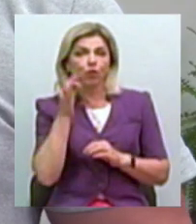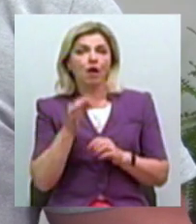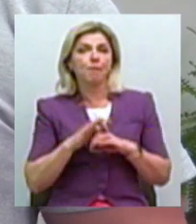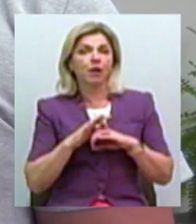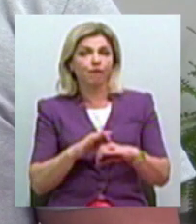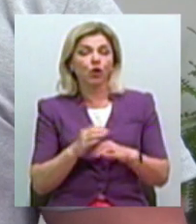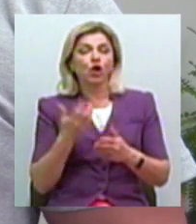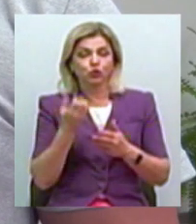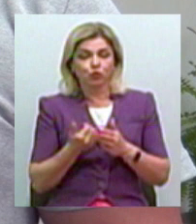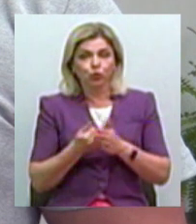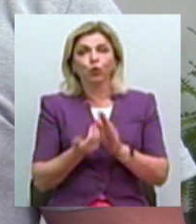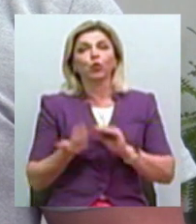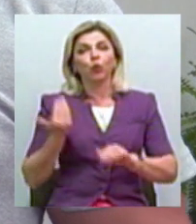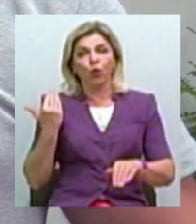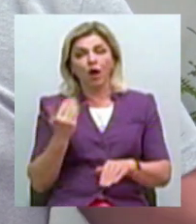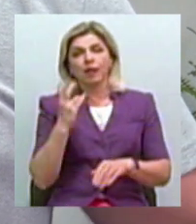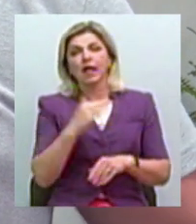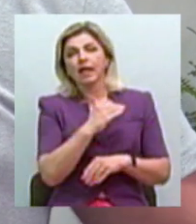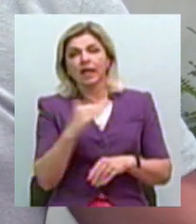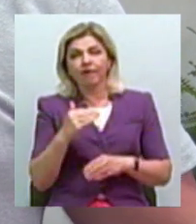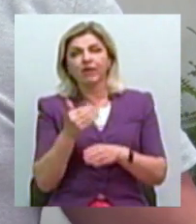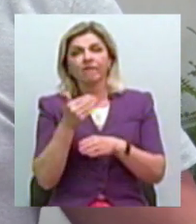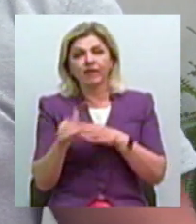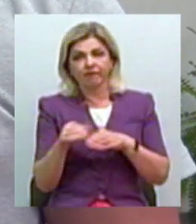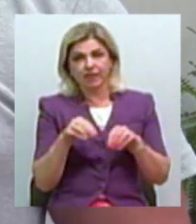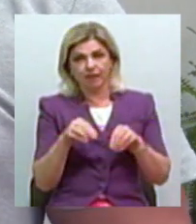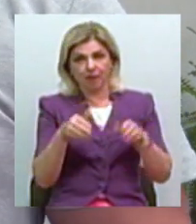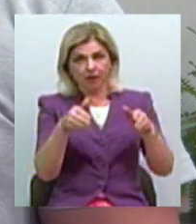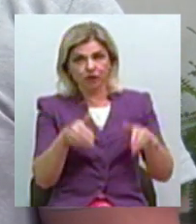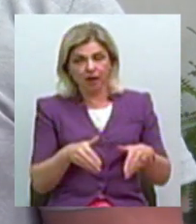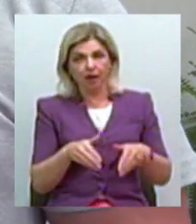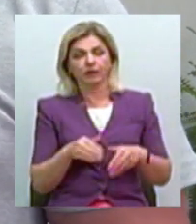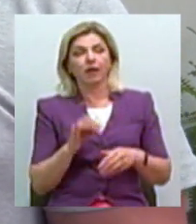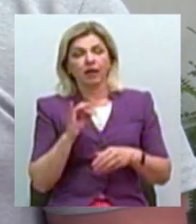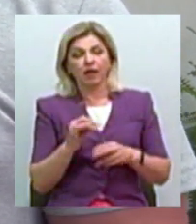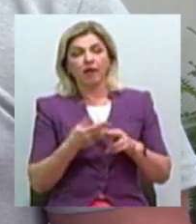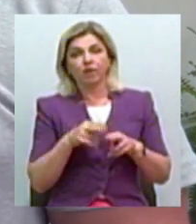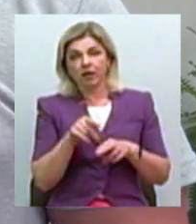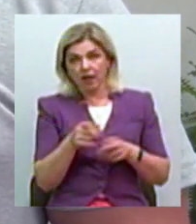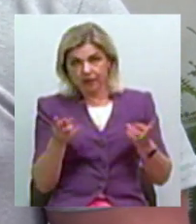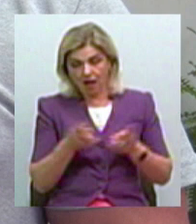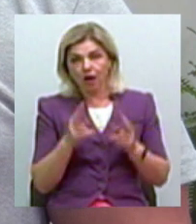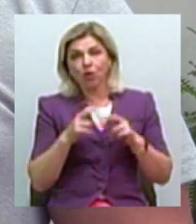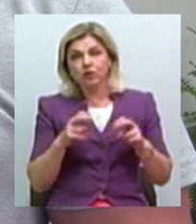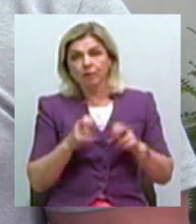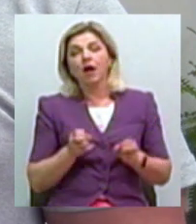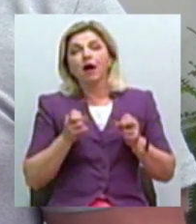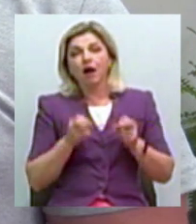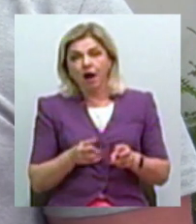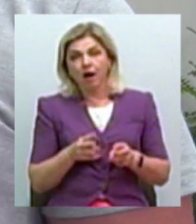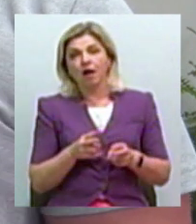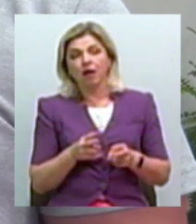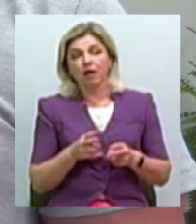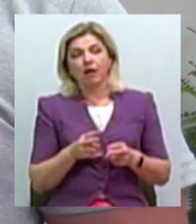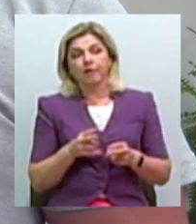до того, на рівні ще відведення земельної ділянки. І ось тут потрібно розібратися, як